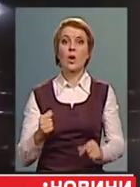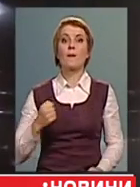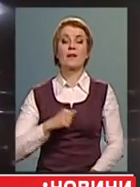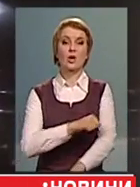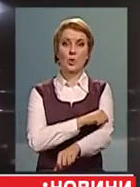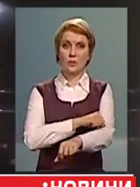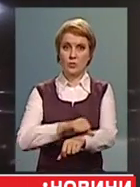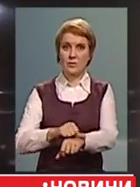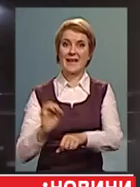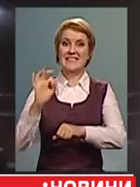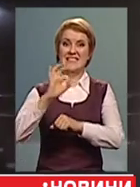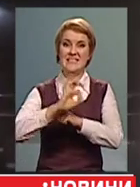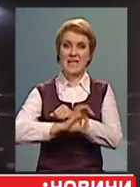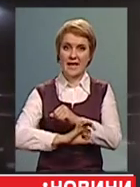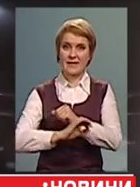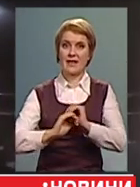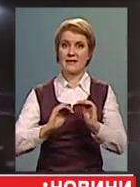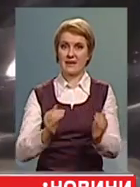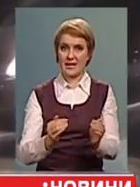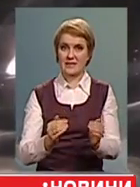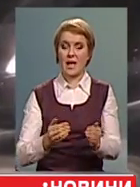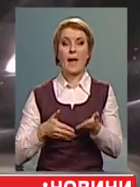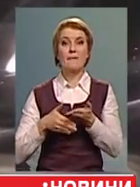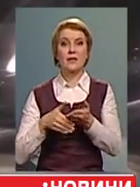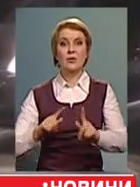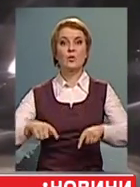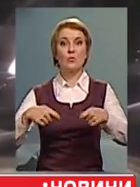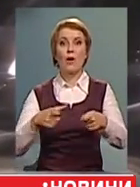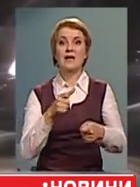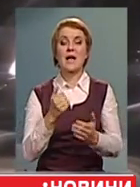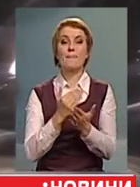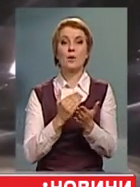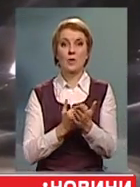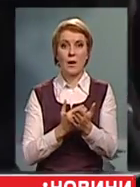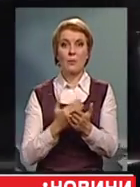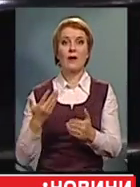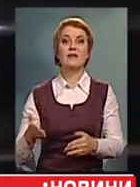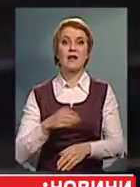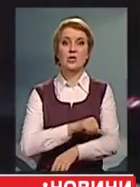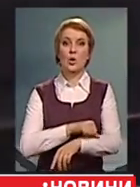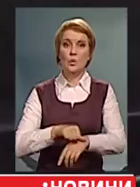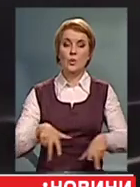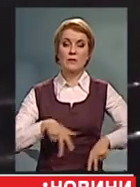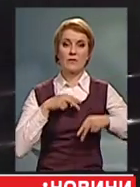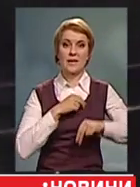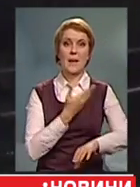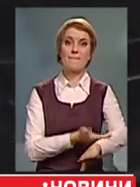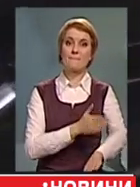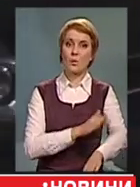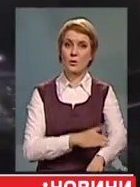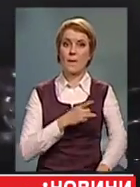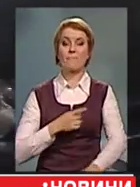ділянці рубежу. Машини відомству передали як технічну допомогу за програмою транскордонної співпраці Польща, Білорусь,